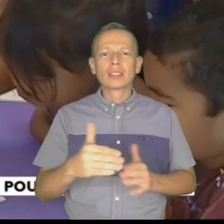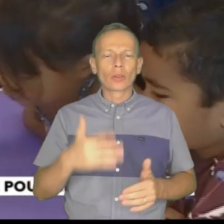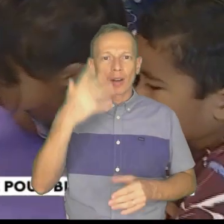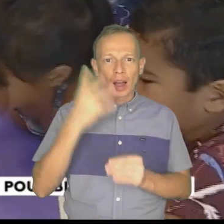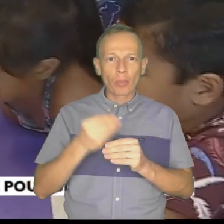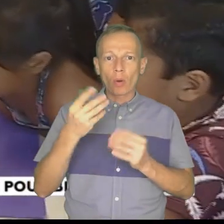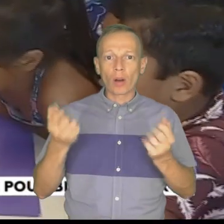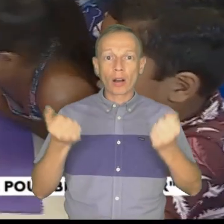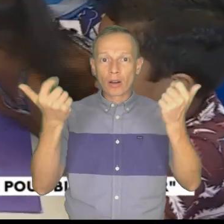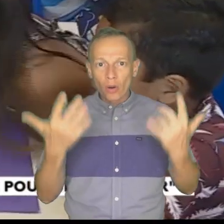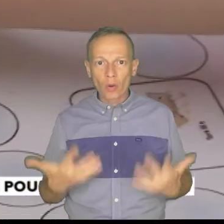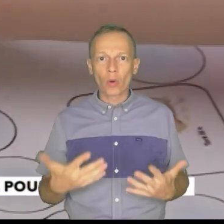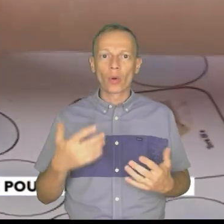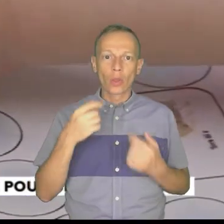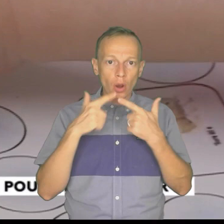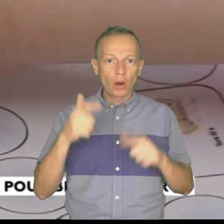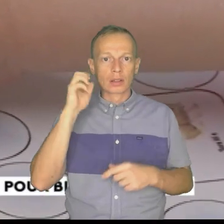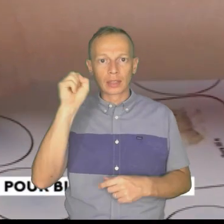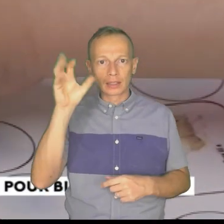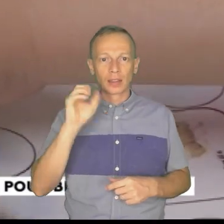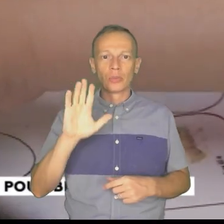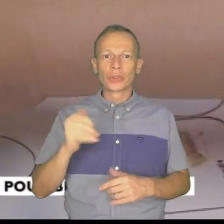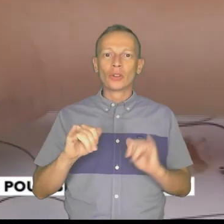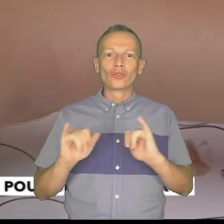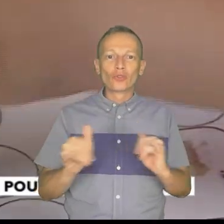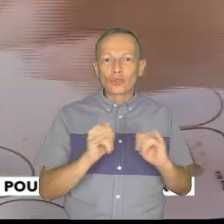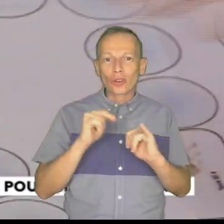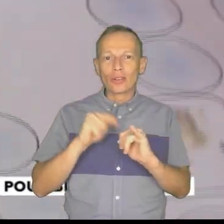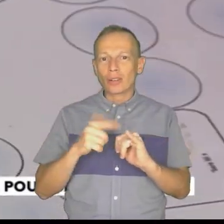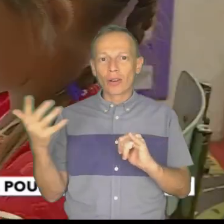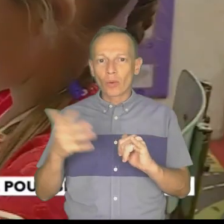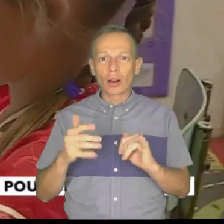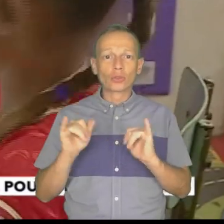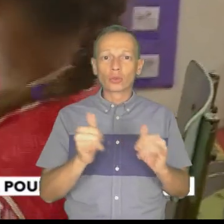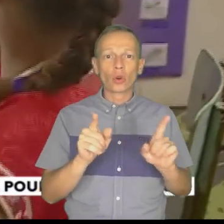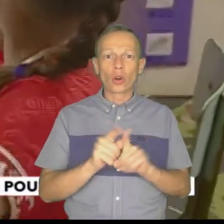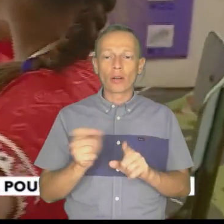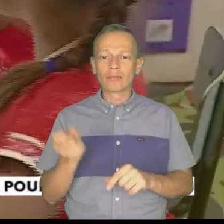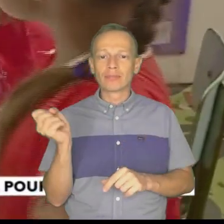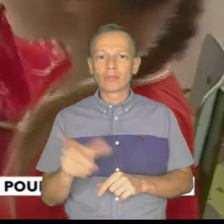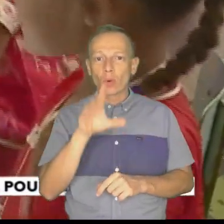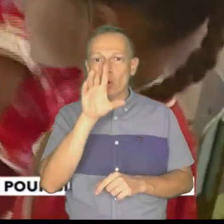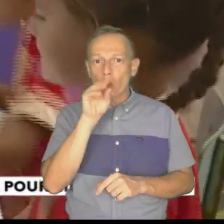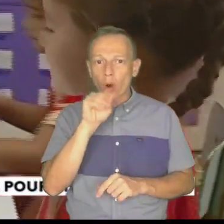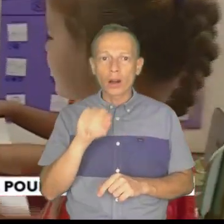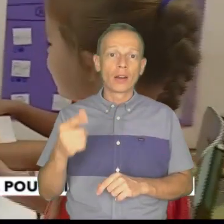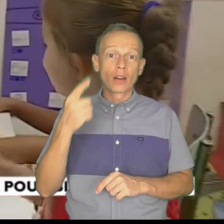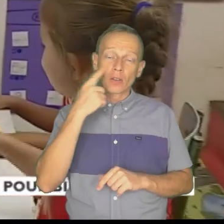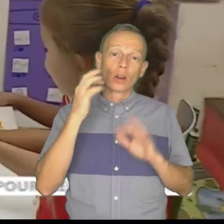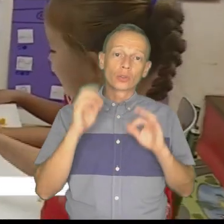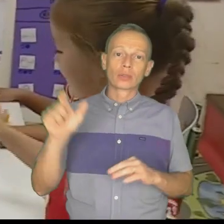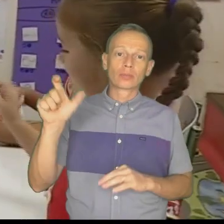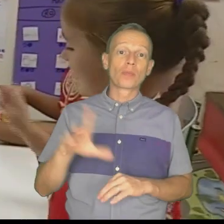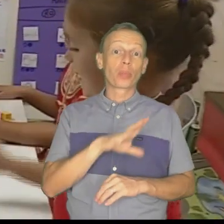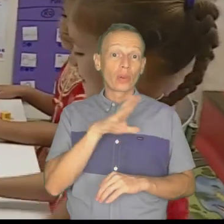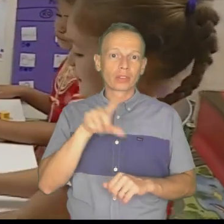enfants apprennent à compter en tahitien. Ils utilisent pour cela un jeu reposant sur le principe du jeu de loi. Explication avec